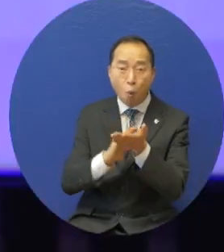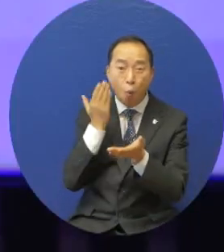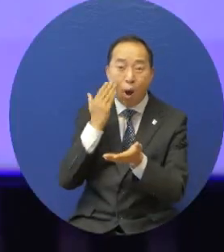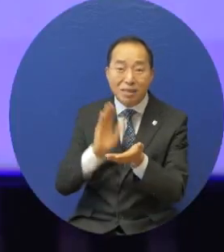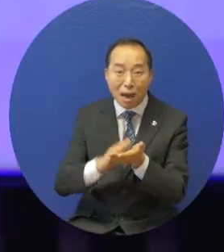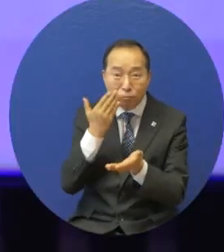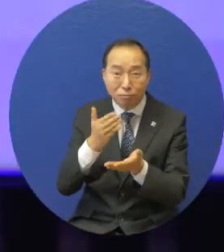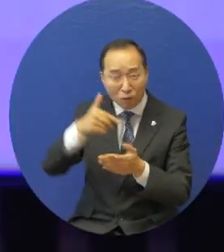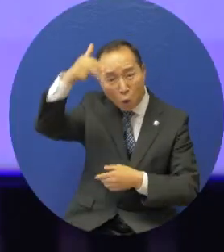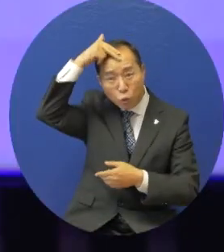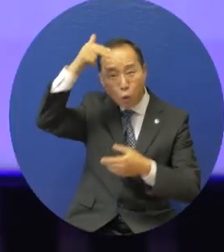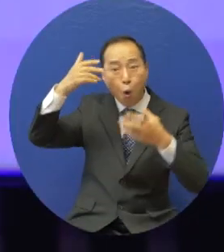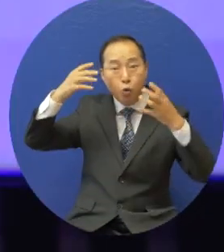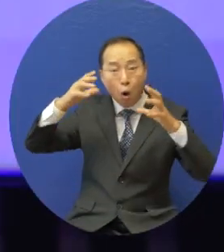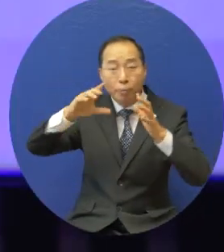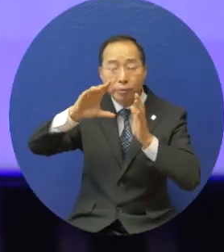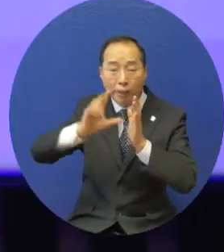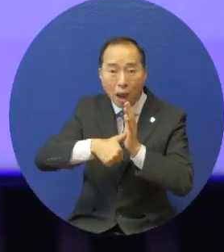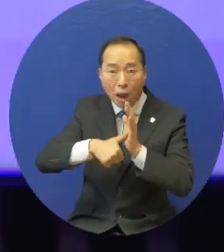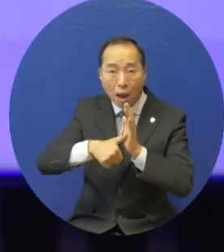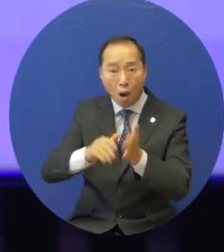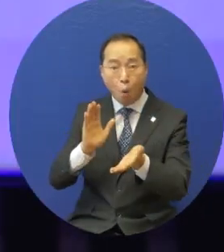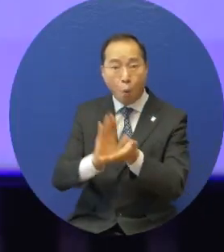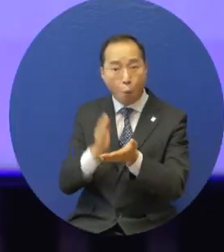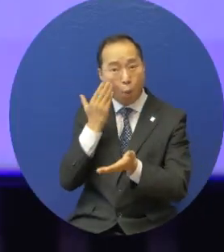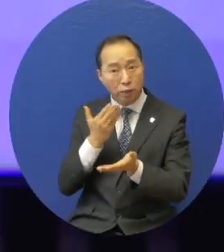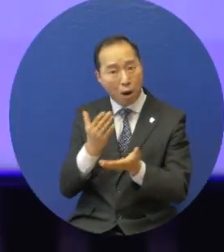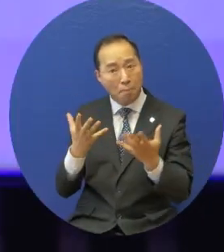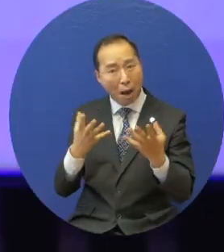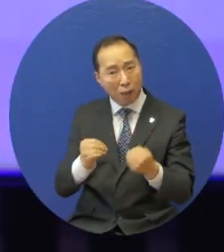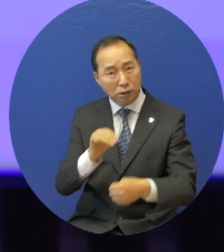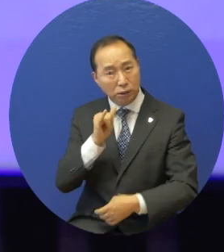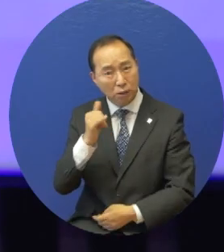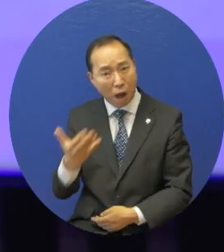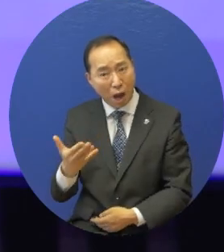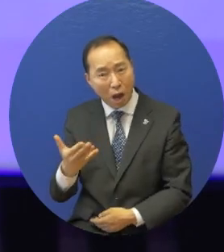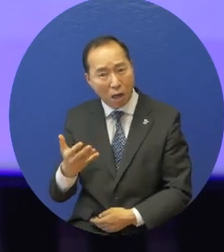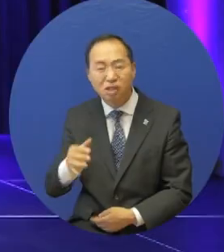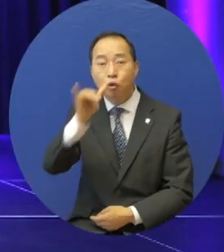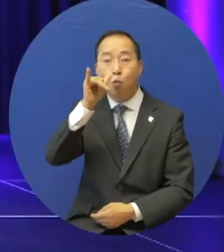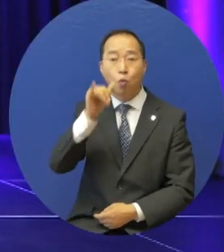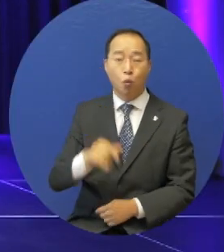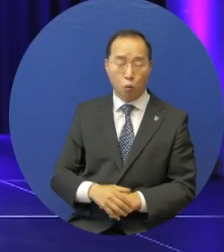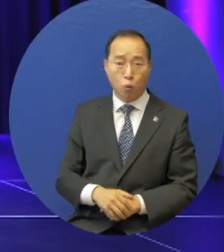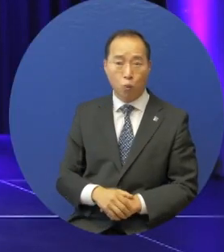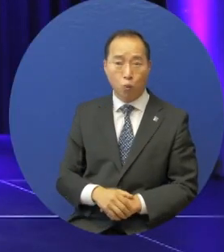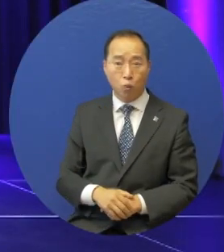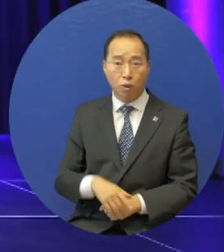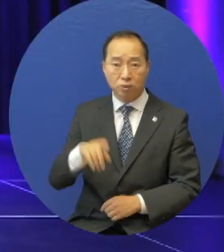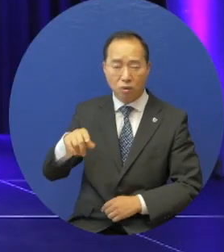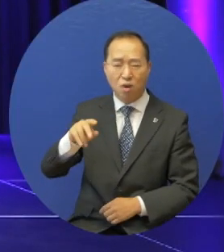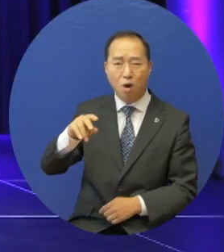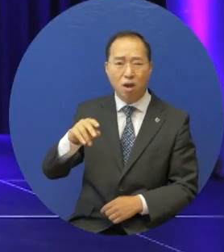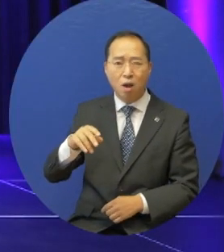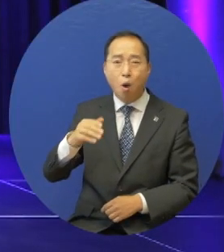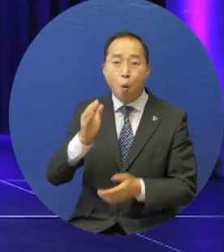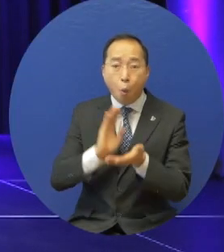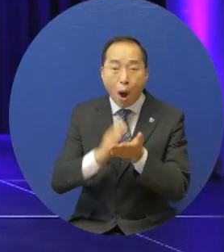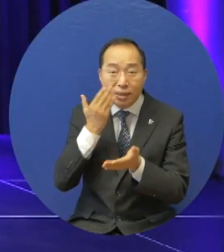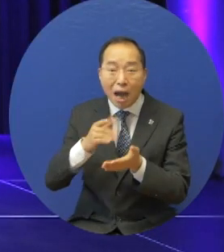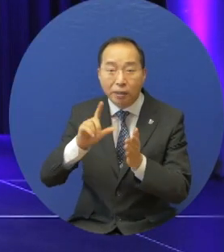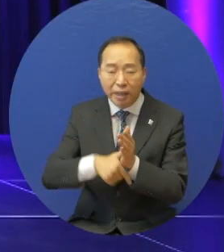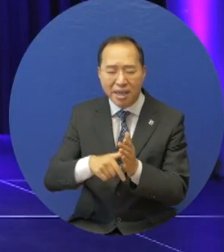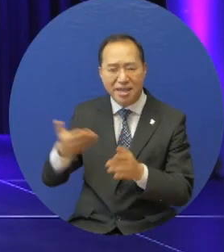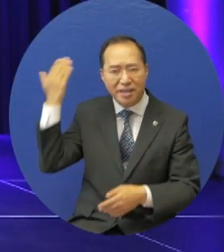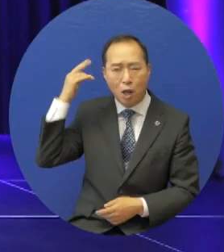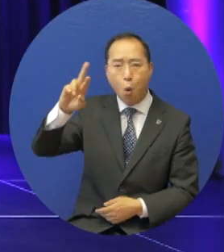수모라고 하는 사람들은 아까도 말했다시피 화장을 담당하고 화장 도구를 담당하고 그 다음에 이제 스타일을 담당하고 그러다